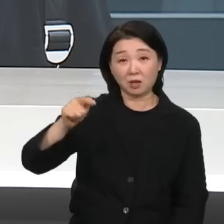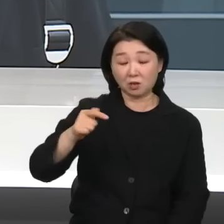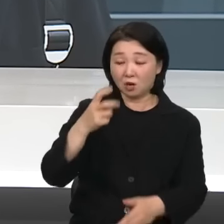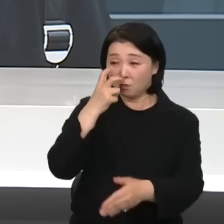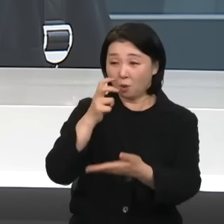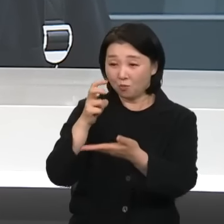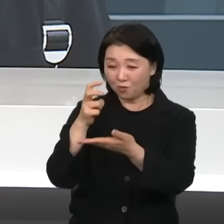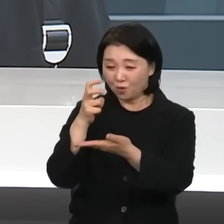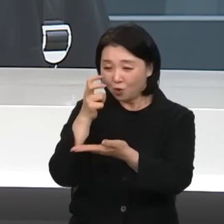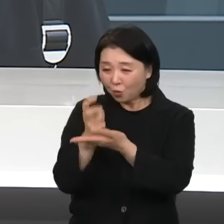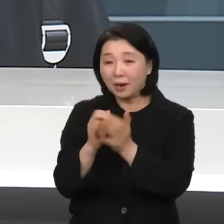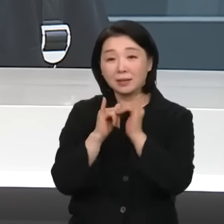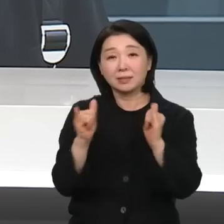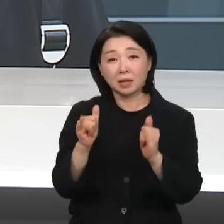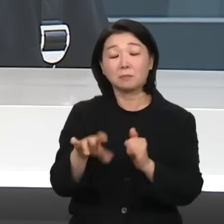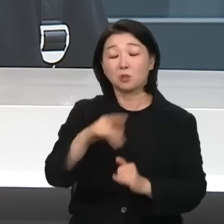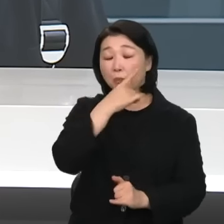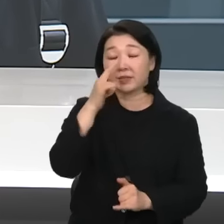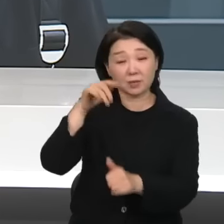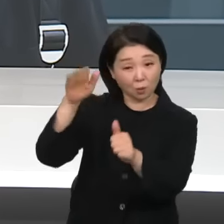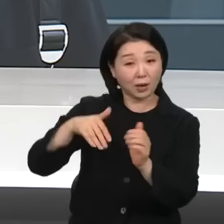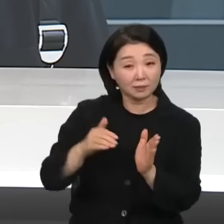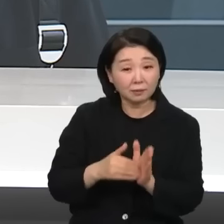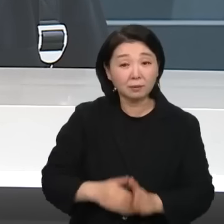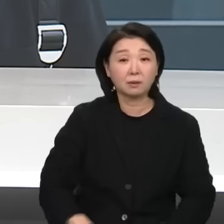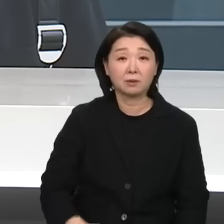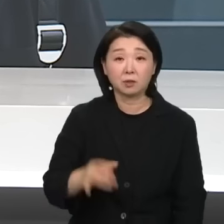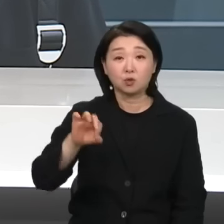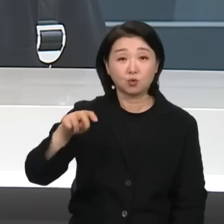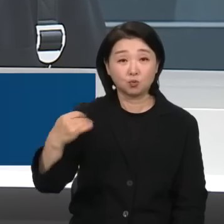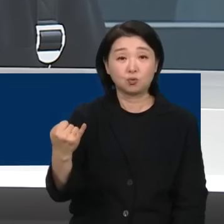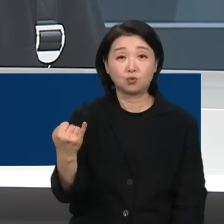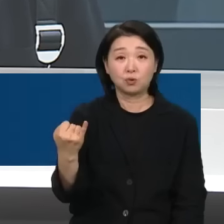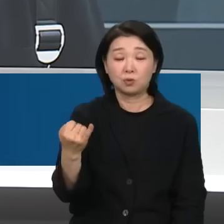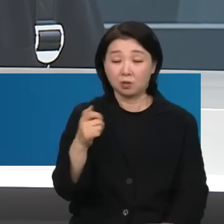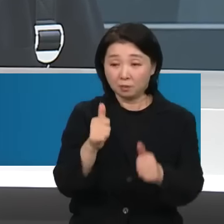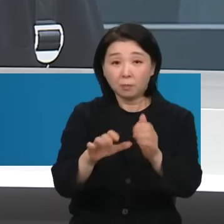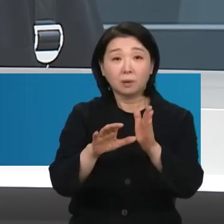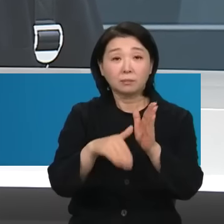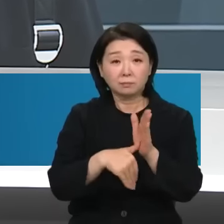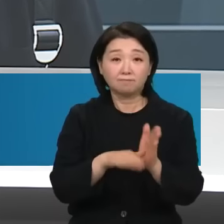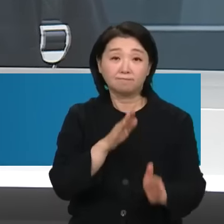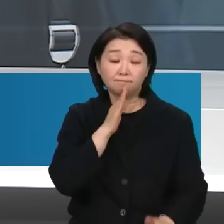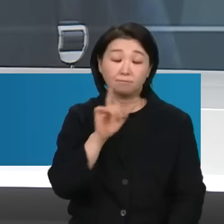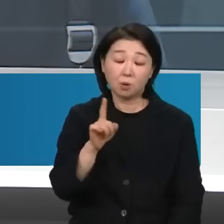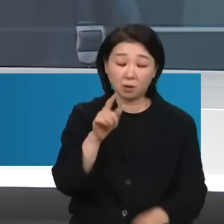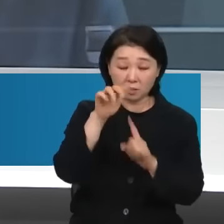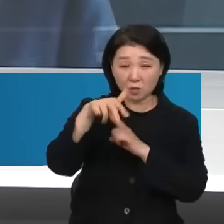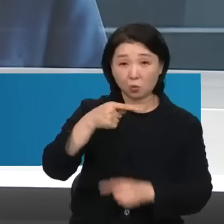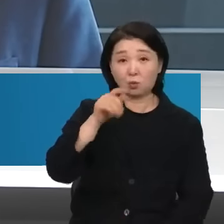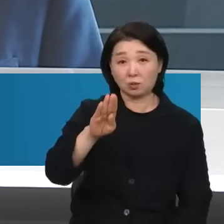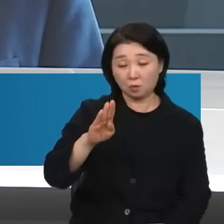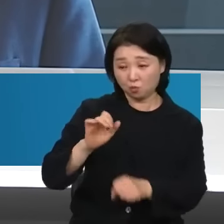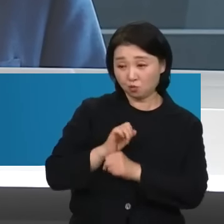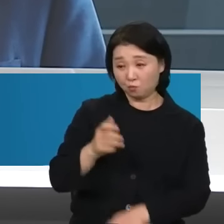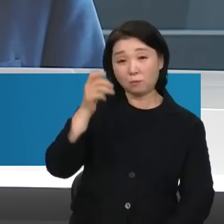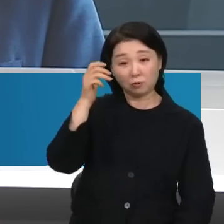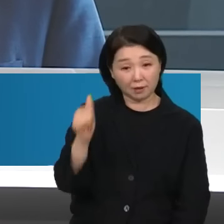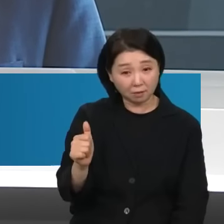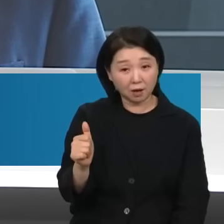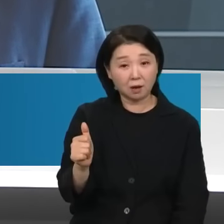법무 관리관이 처음으로 증인으로 나왔습니다 유재은 관리관은 법정에서 사실상 이종섭 당시 국방부